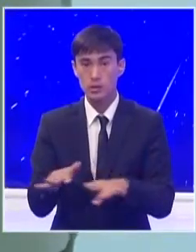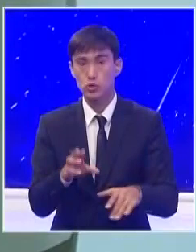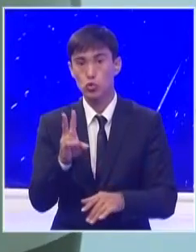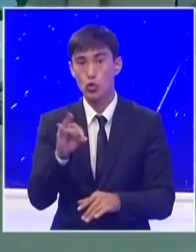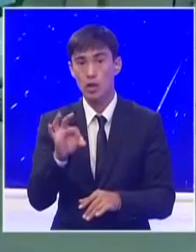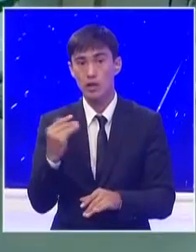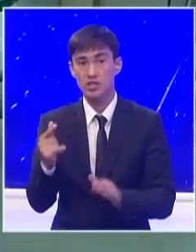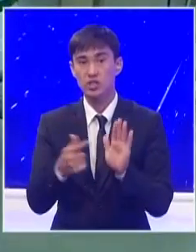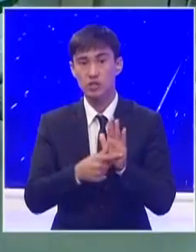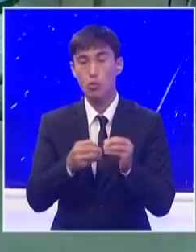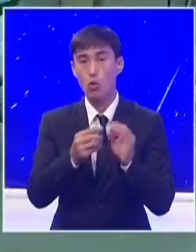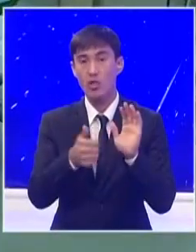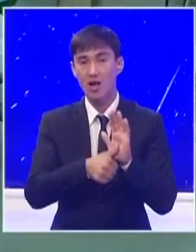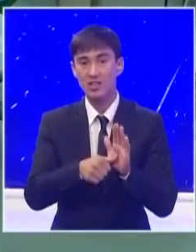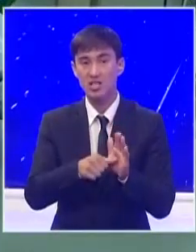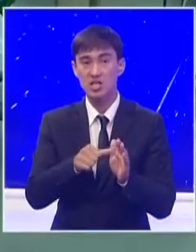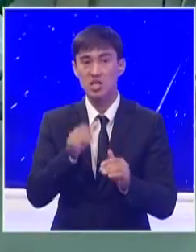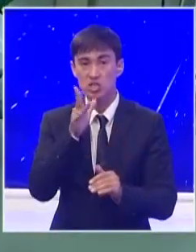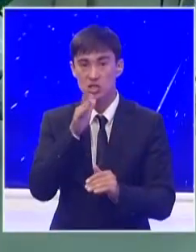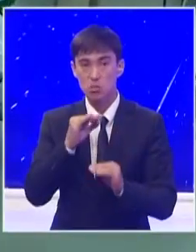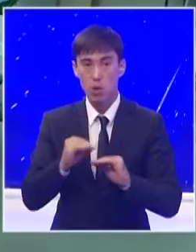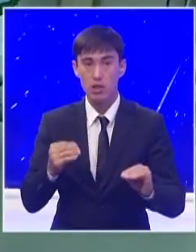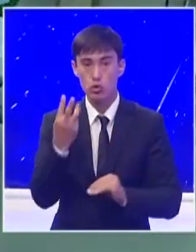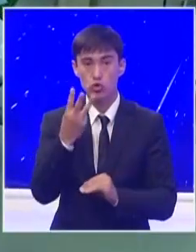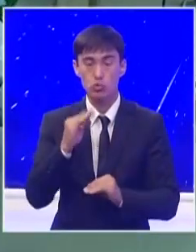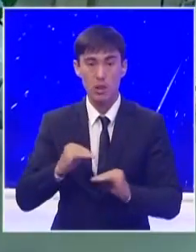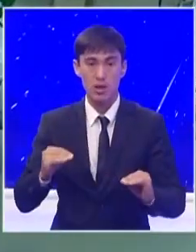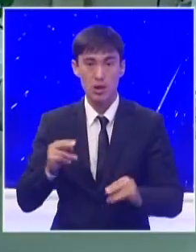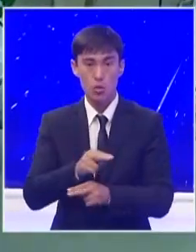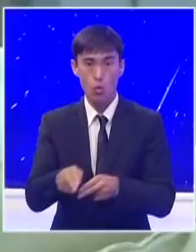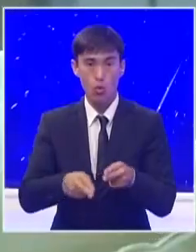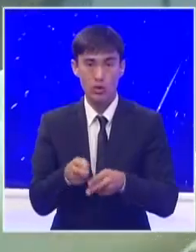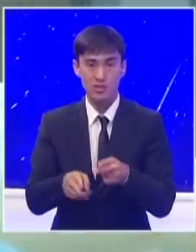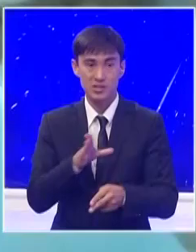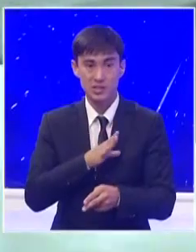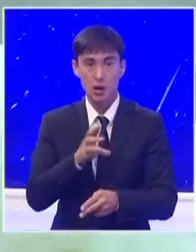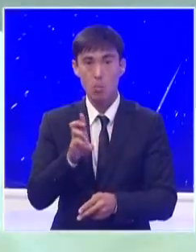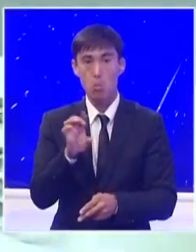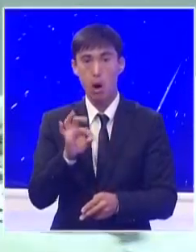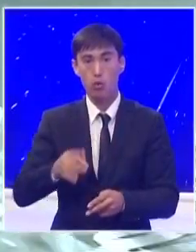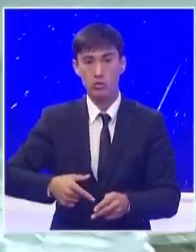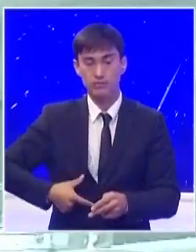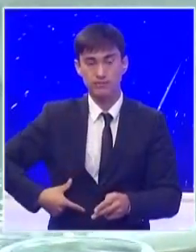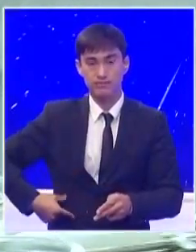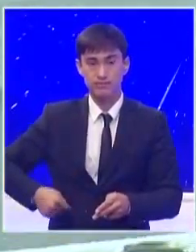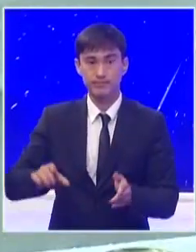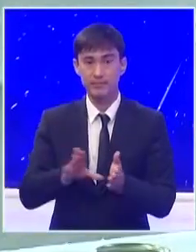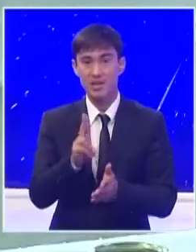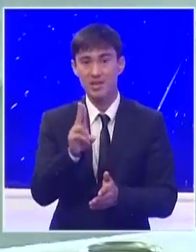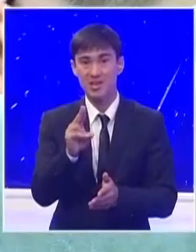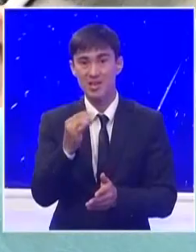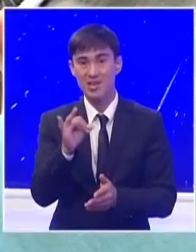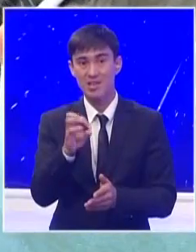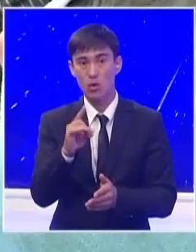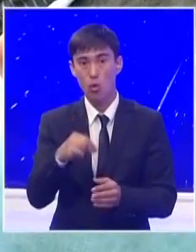мен 16 жас аралығындағы ауыр жағдайдағы 3 балаға ота жасады. Олар бауырдың кинококкозы, тоқ ішек анастомозына